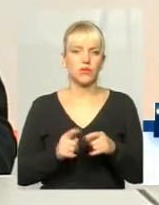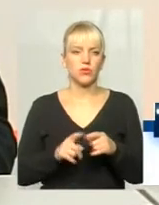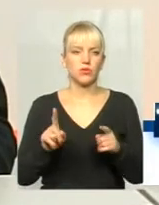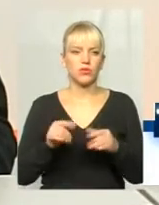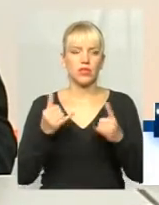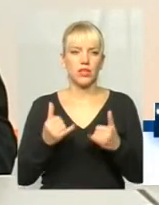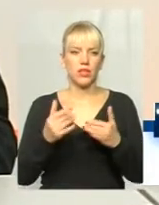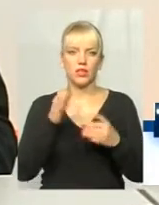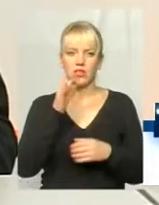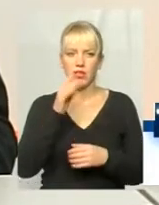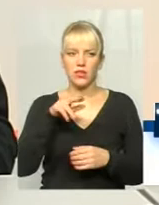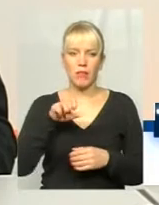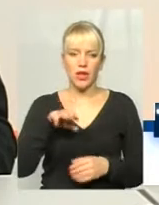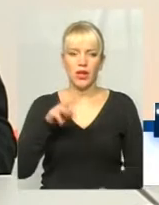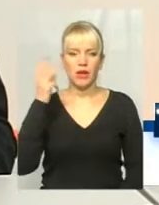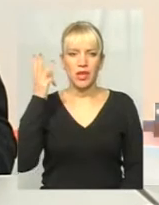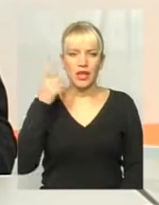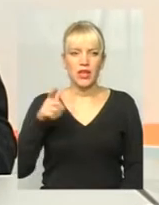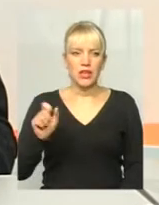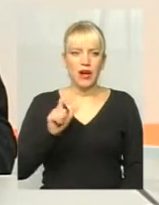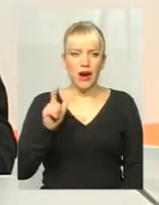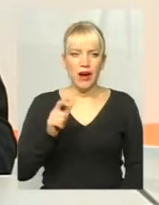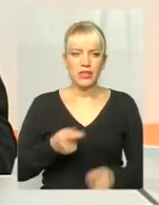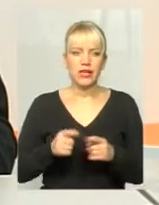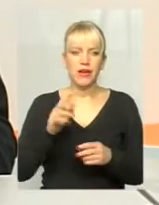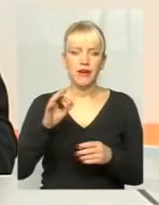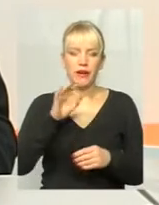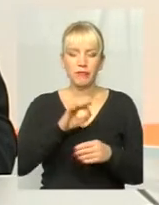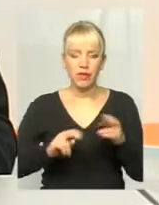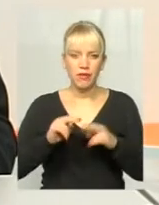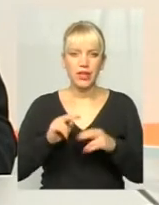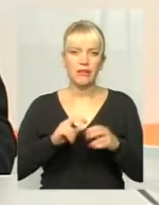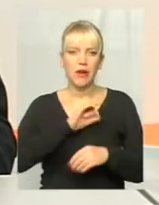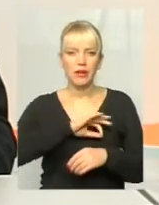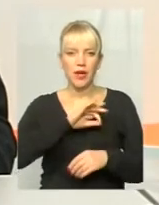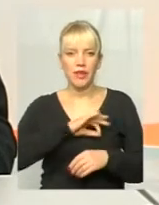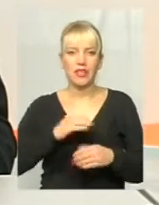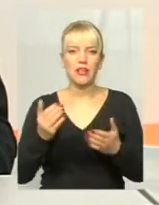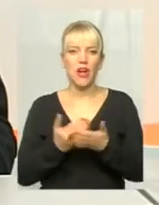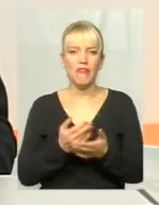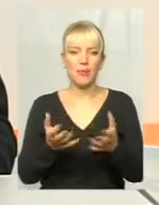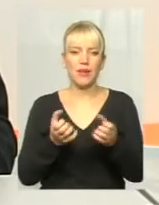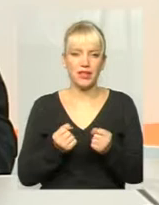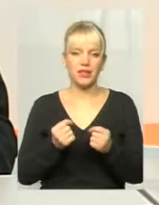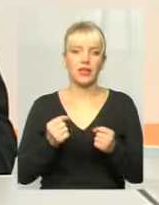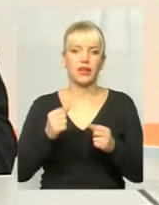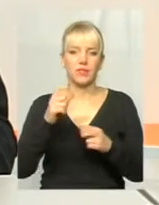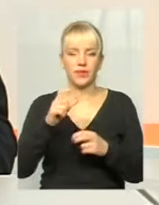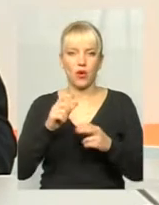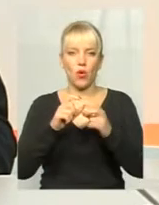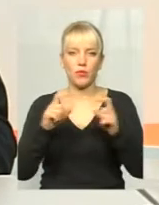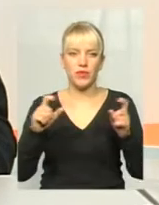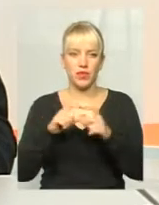час ПАТ «Хмельницькгаз» будівництвом, експлуатацією новоприйнятих об'єктів газопостачання